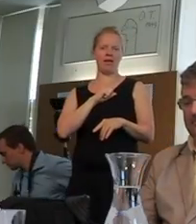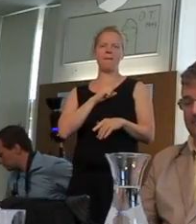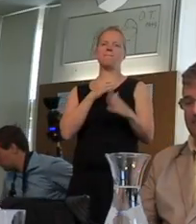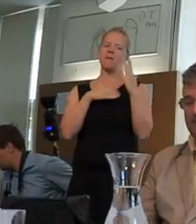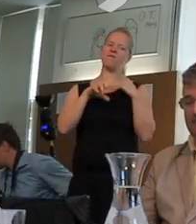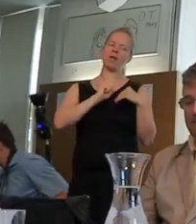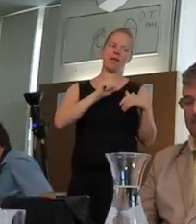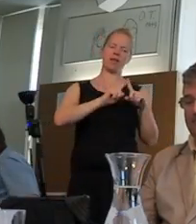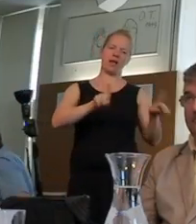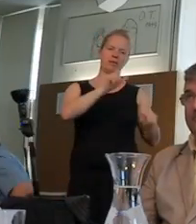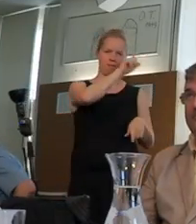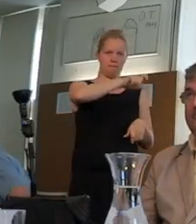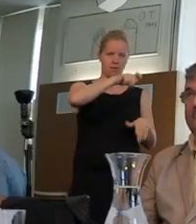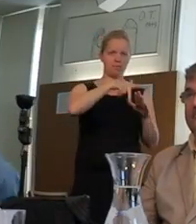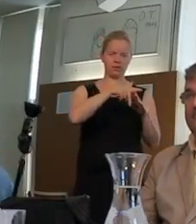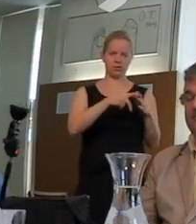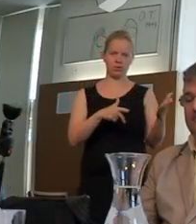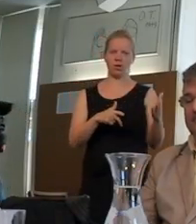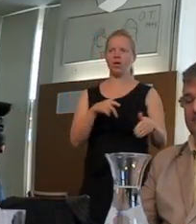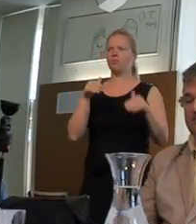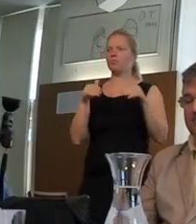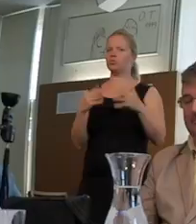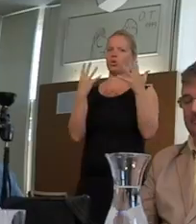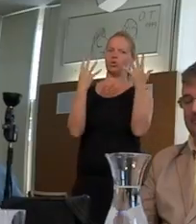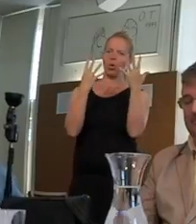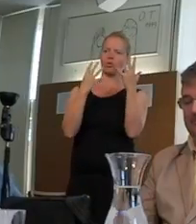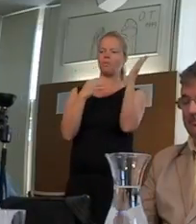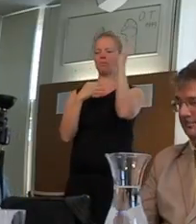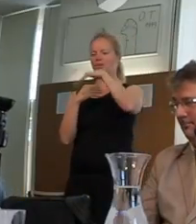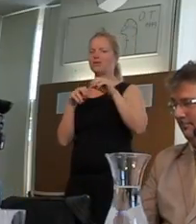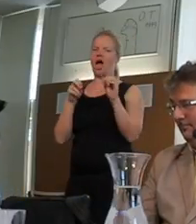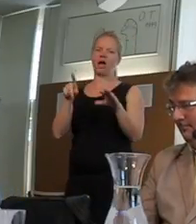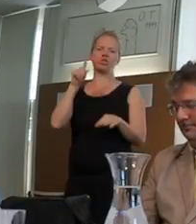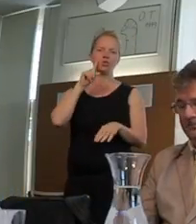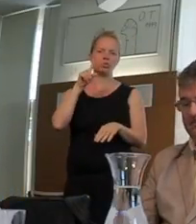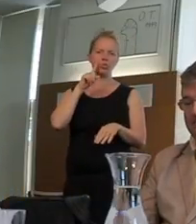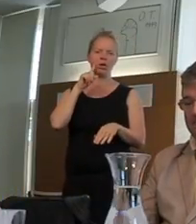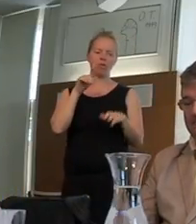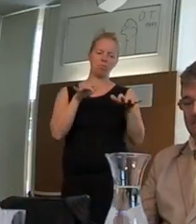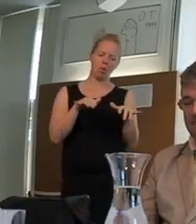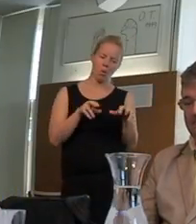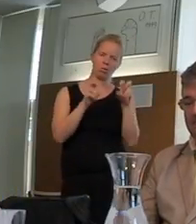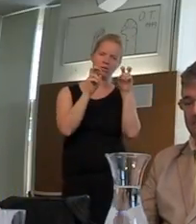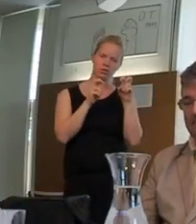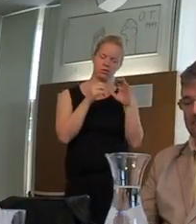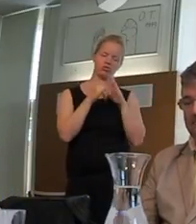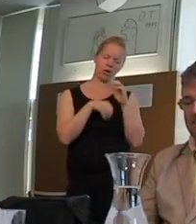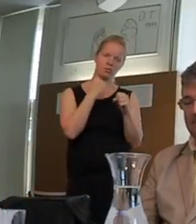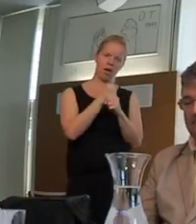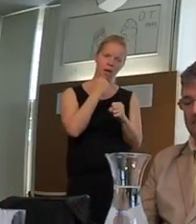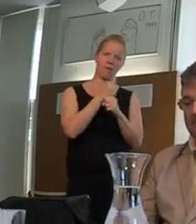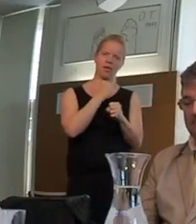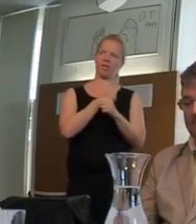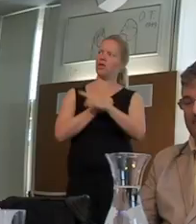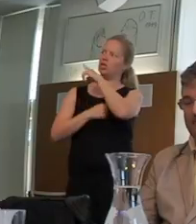Menschen, die 9 bis 18 Uhr im Büro sitzen und irgendwann Scheiß hackeln und einen Chef haben, der sie am Arsch